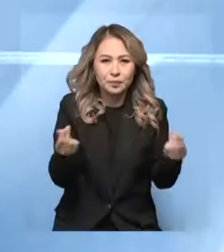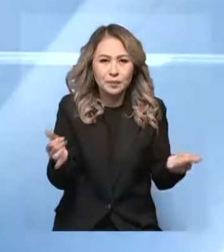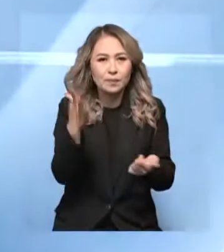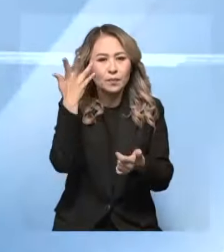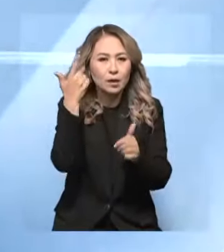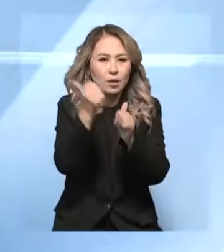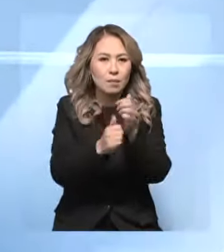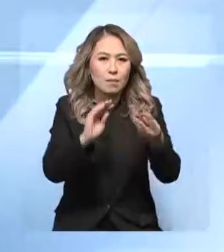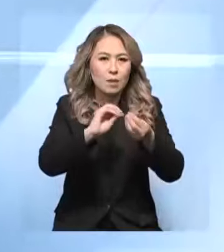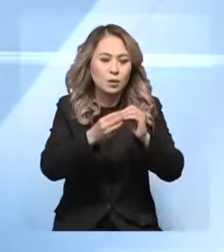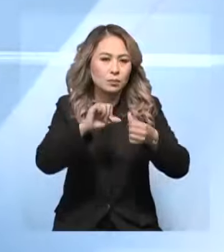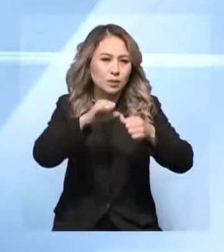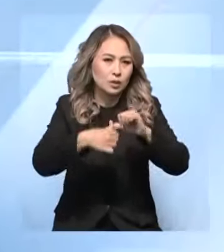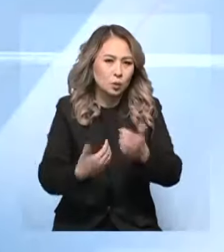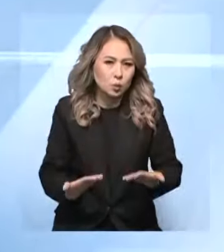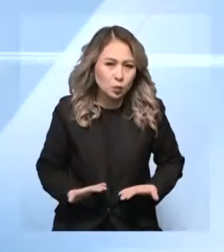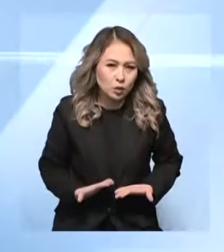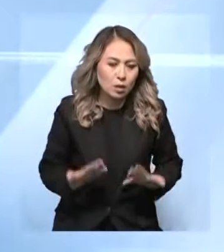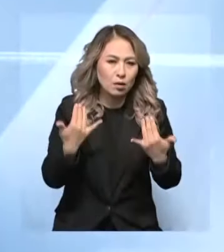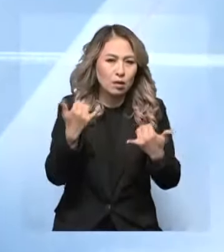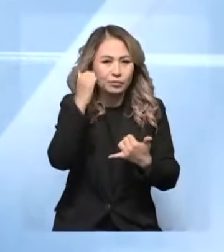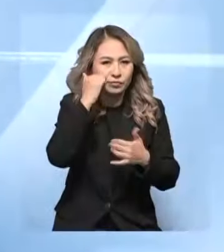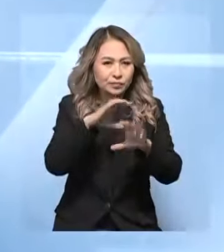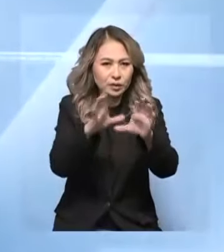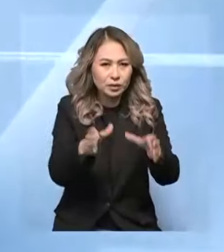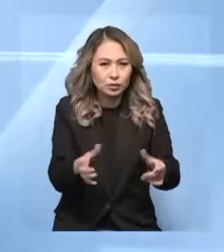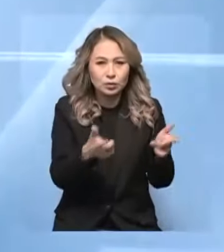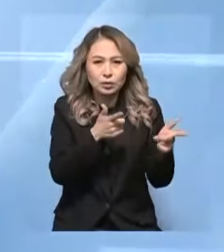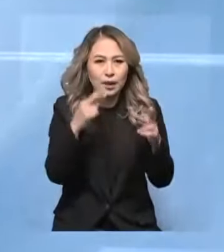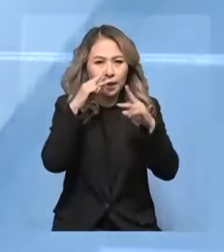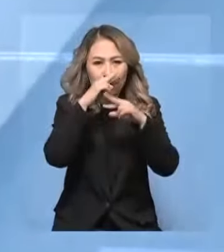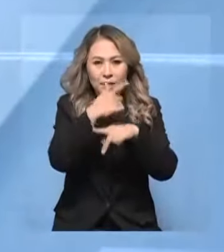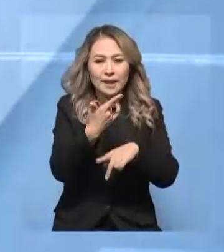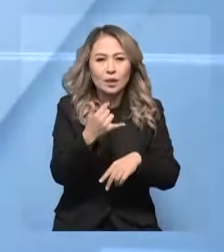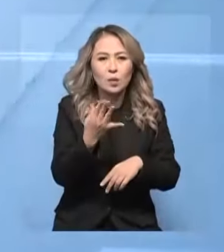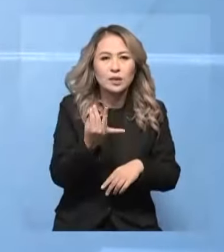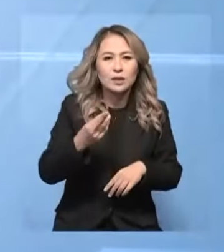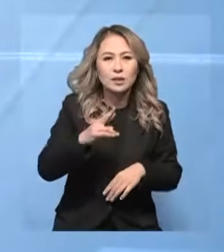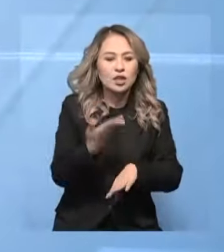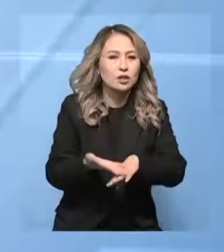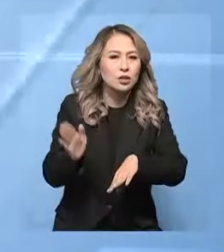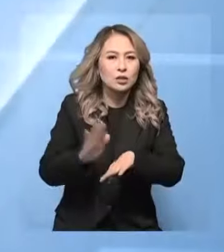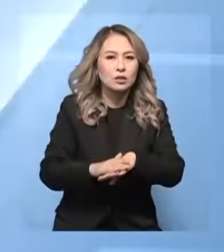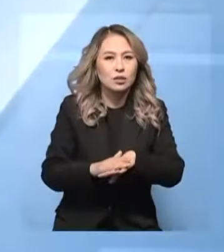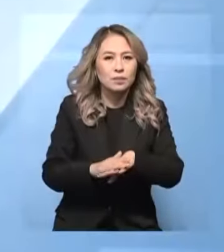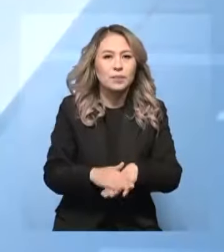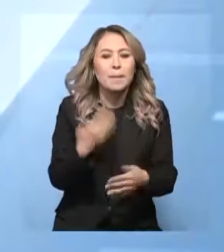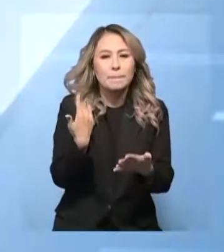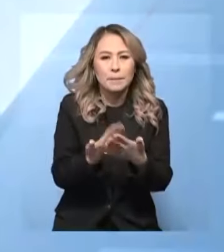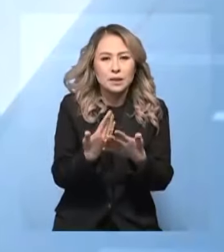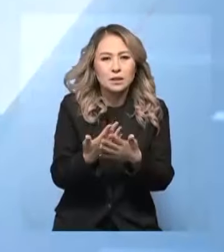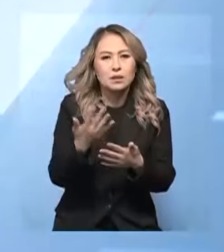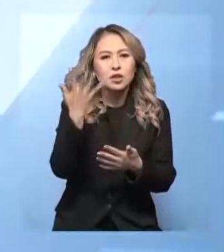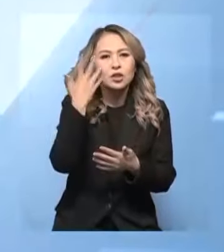сайын осындай проблема туындайды. Тұрғындардың айтуынша, кәріз жүйесі дұрыс тартылмаған, ал гидроизоляция нашар.